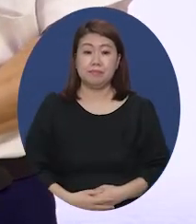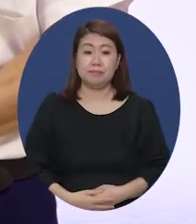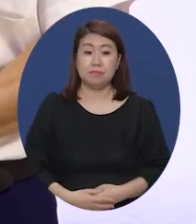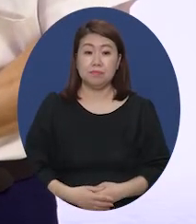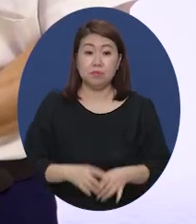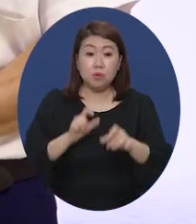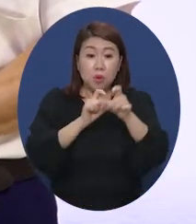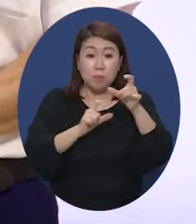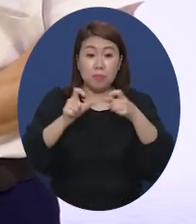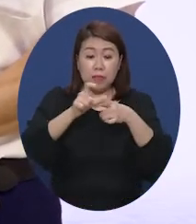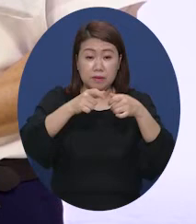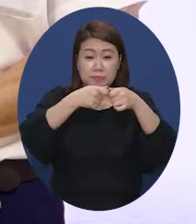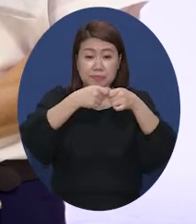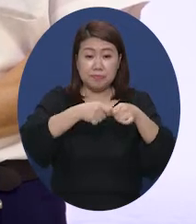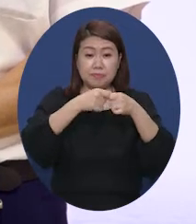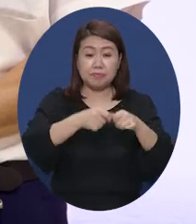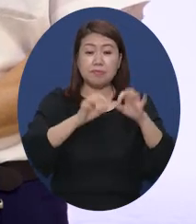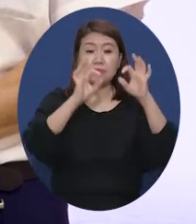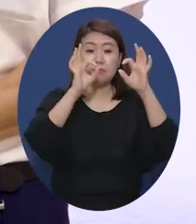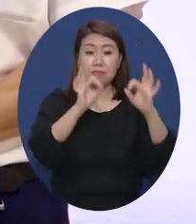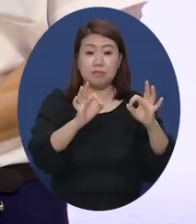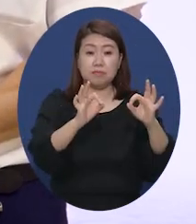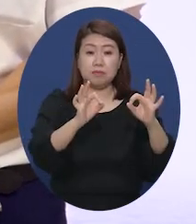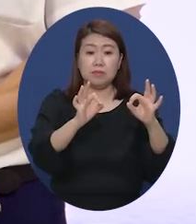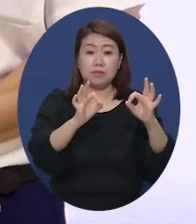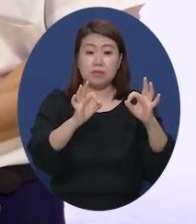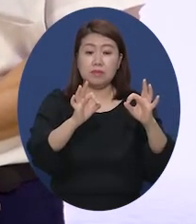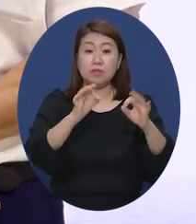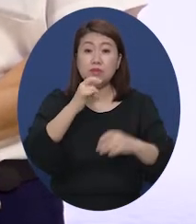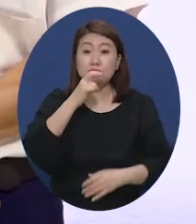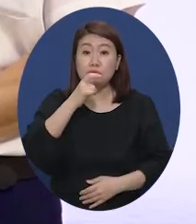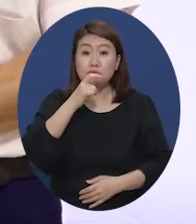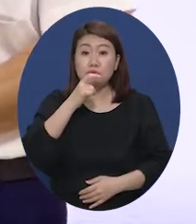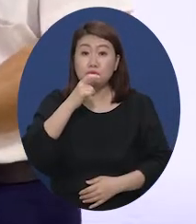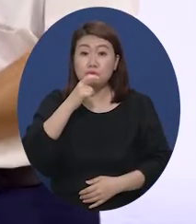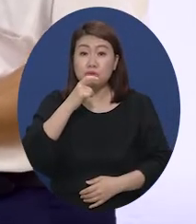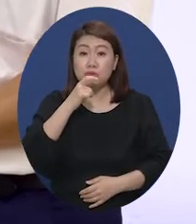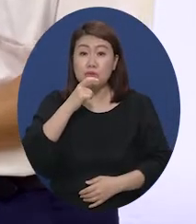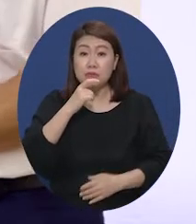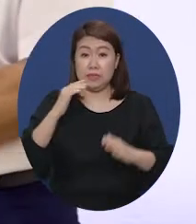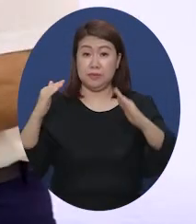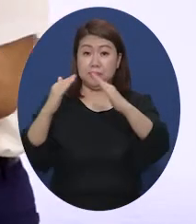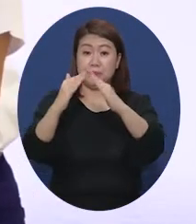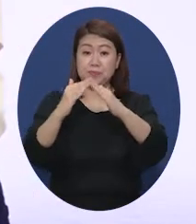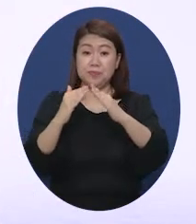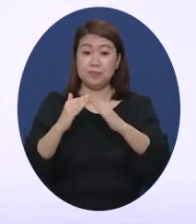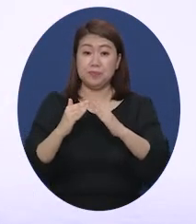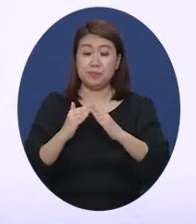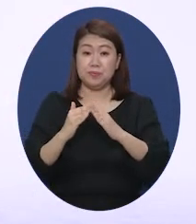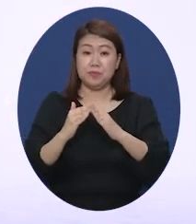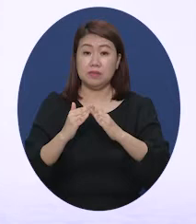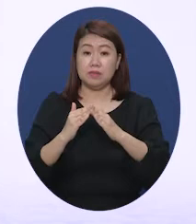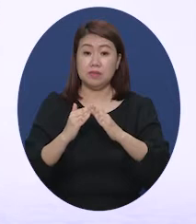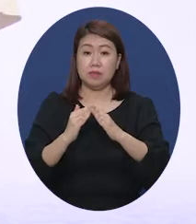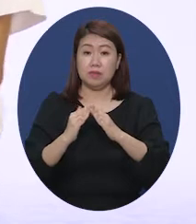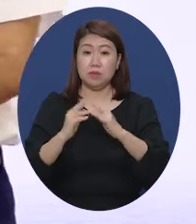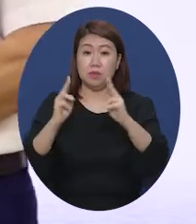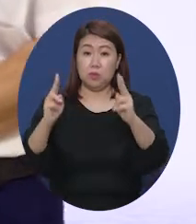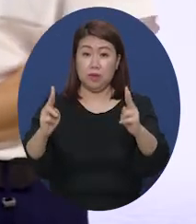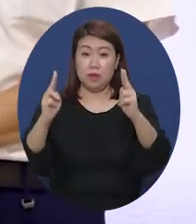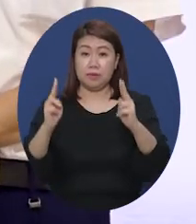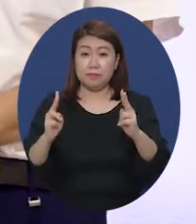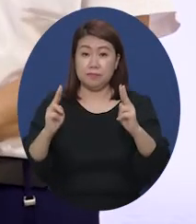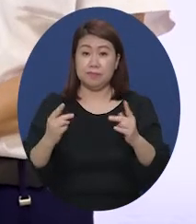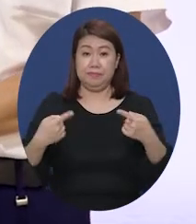보면 이제 자세하게 좀 들여다본 것인데요. 예. 수상가옥 이런 거 보이죠? 그죠? 교각이 있고, 그 다음에 이제 집들이